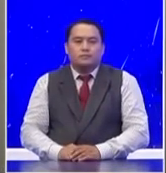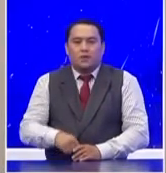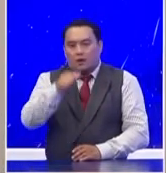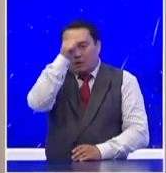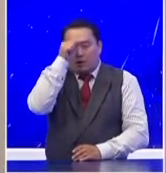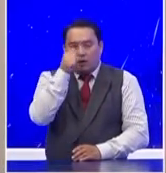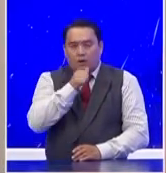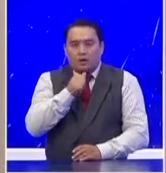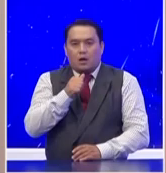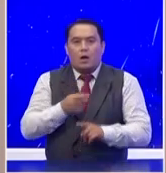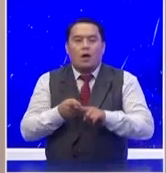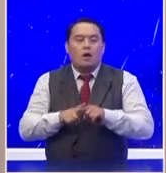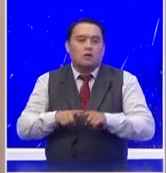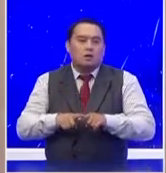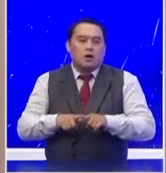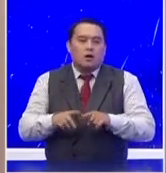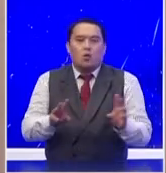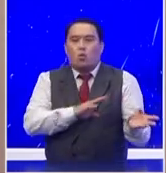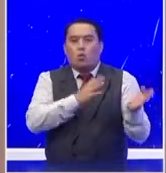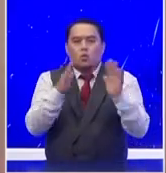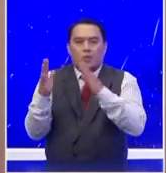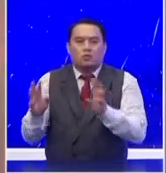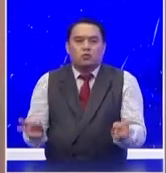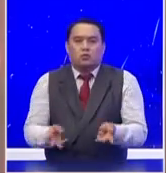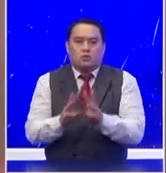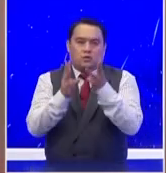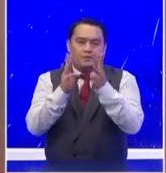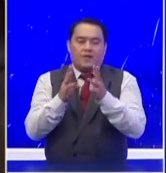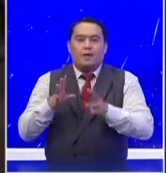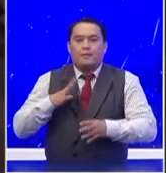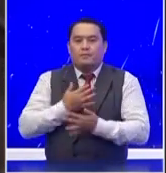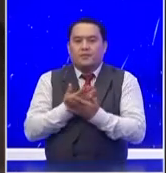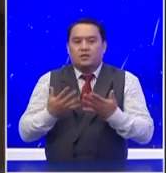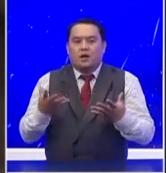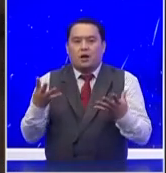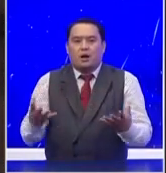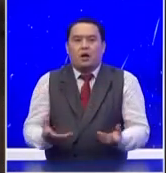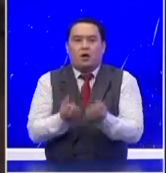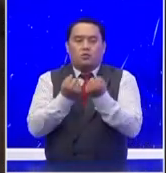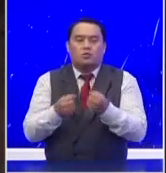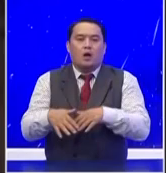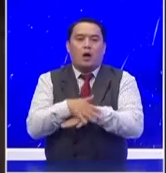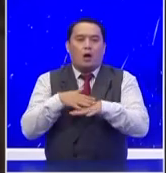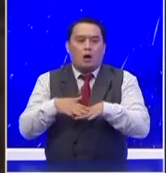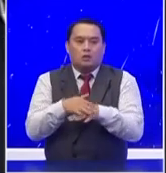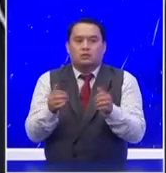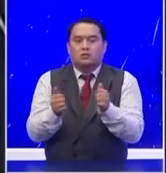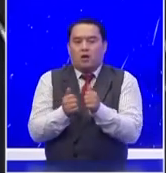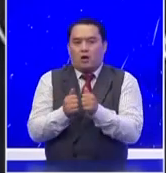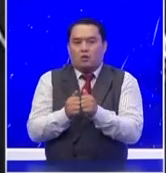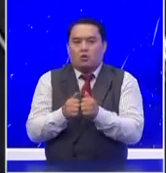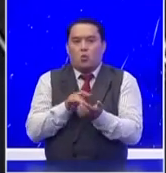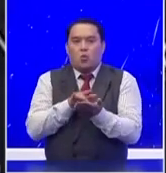Грекияның оңтүстігіндегі Пелопоннес түбегінде орман өртенді. Бірнеше ауыл тұрғындары эвакуацияланды. Өрт жағажайға жақын Кенкре